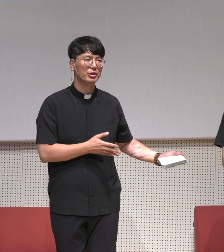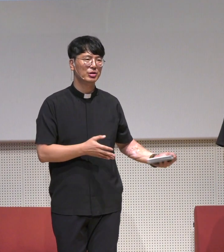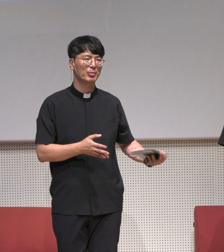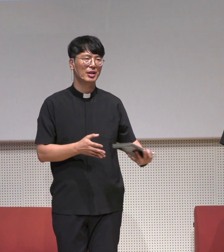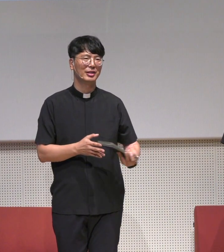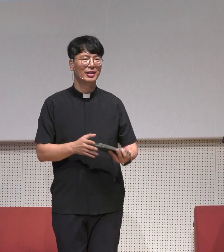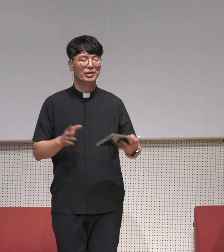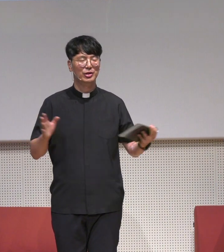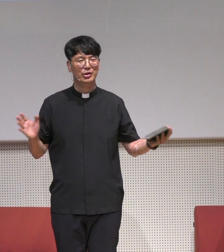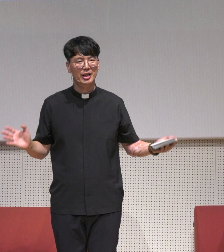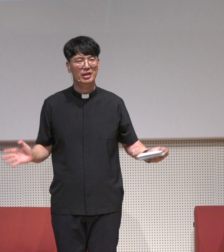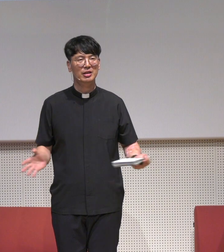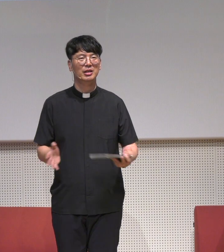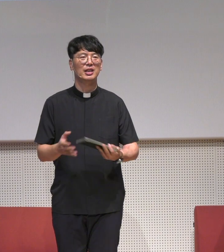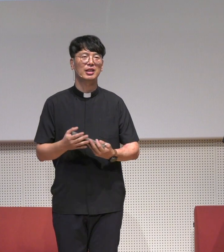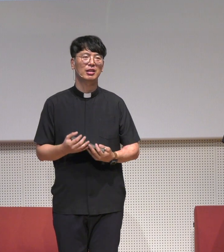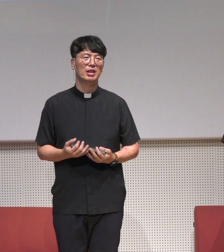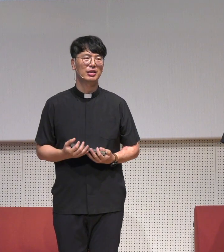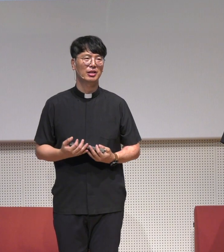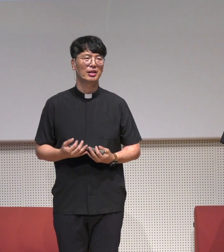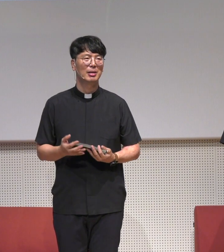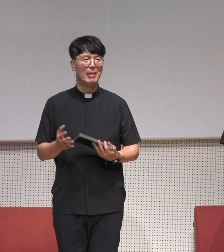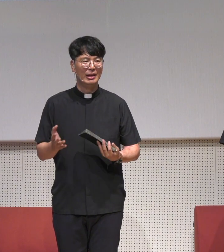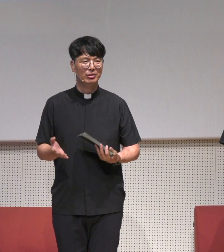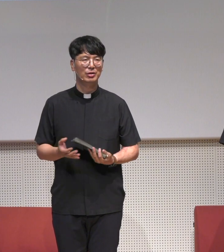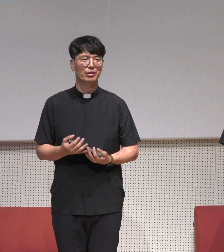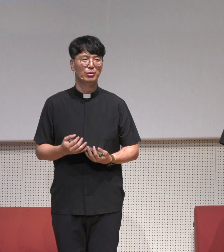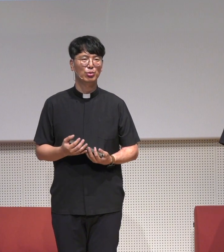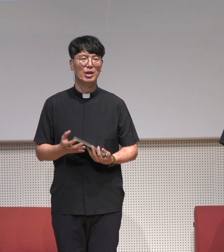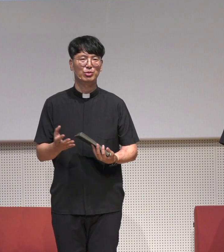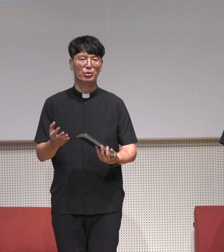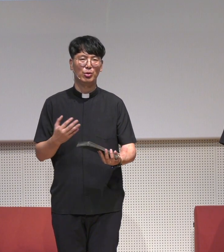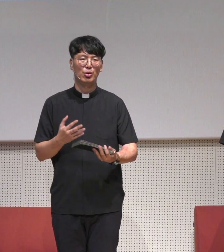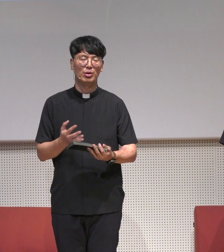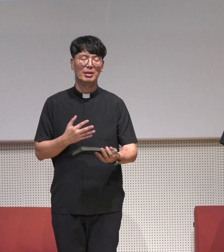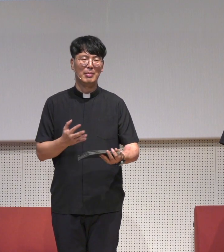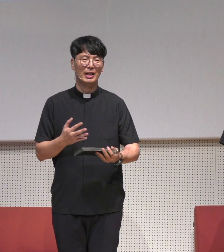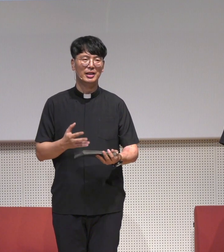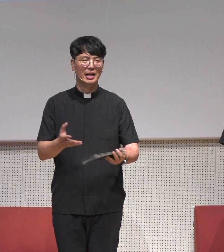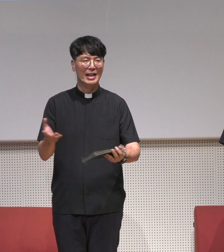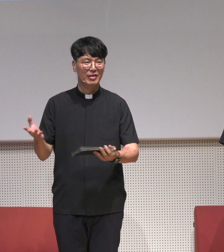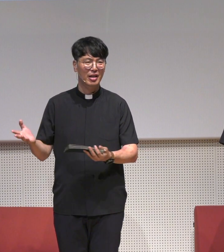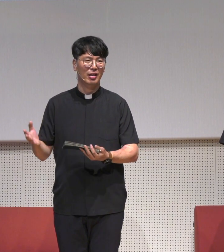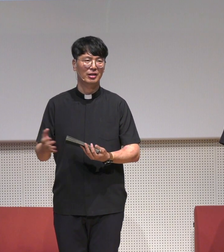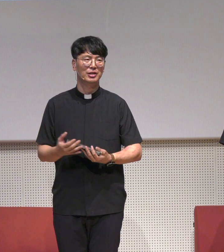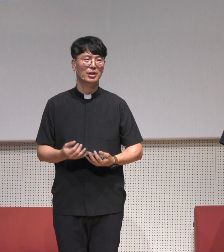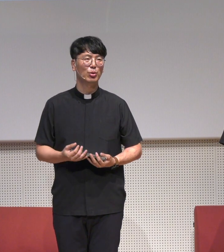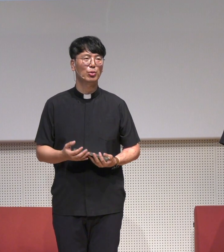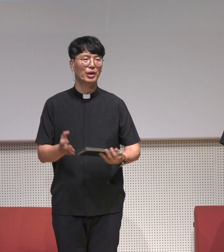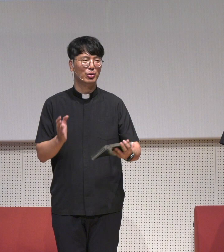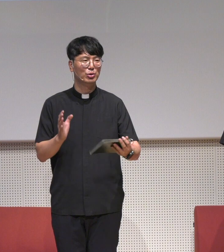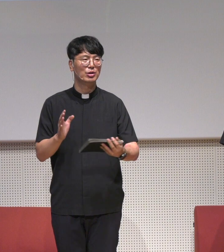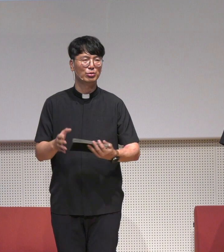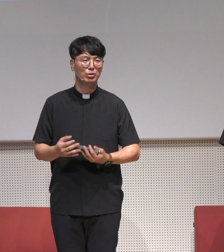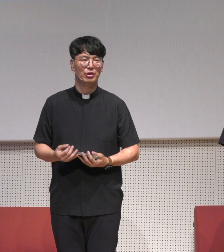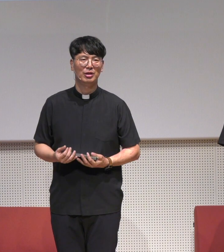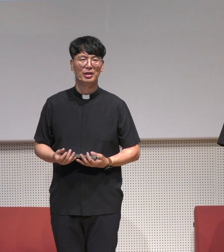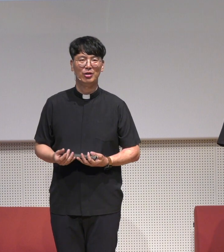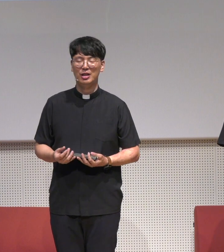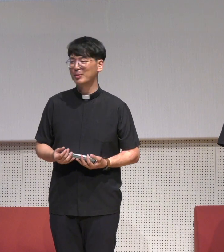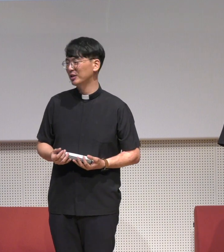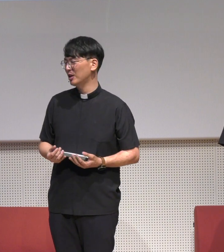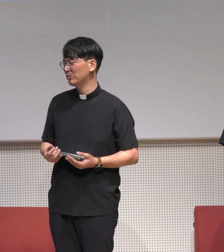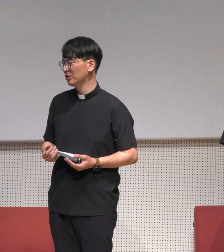짧게 넣으셨지만 네. 그 뒤에 이 시간이 있기까지 많은 것들을 소통할 수 있도록 많이 이렇게 안내, 진짜 소통의